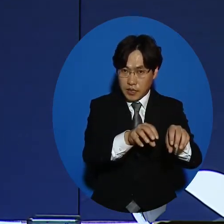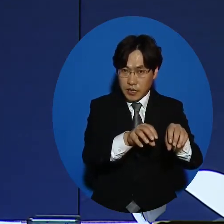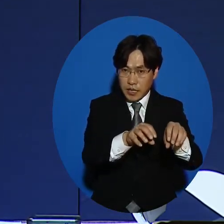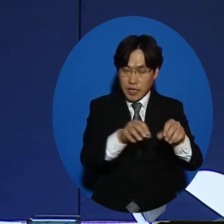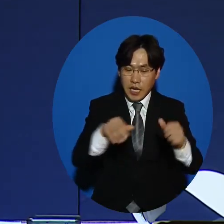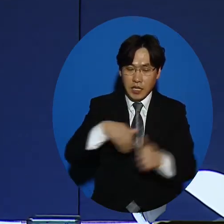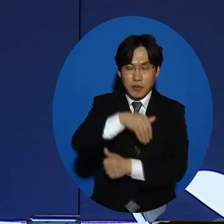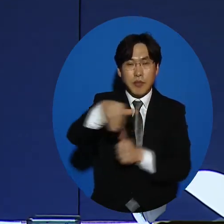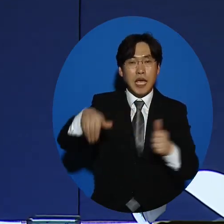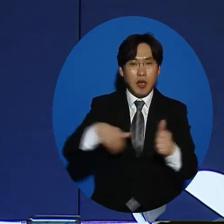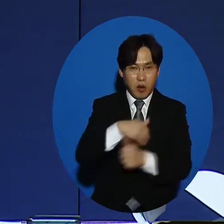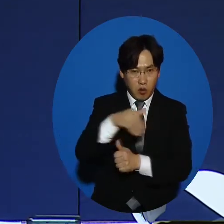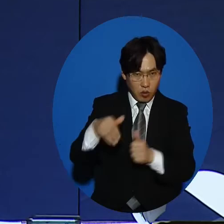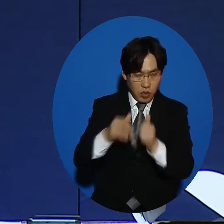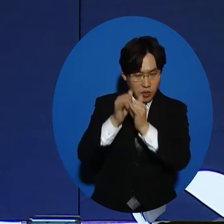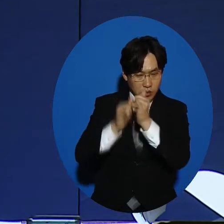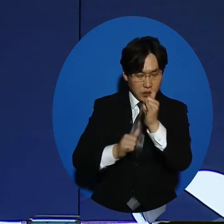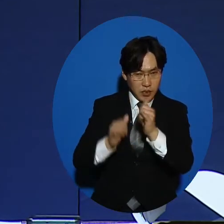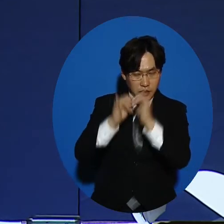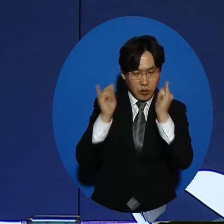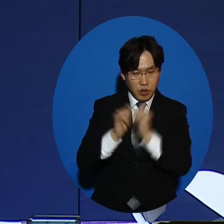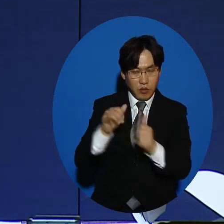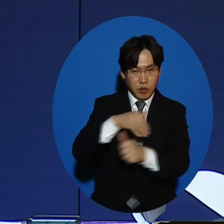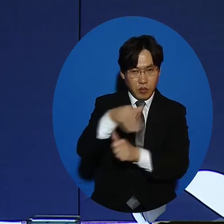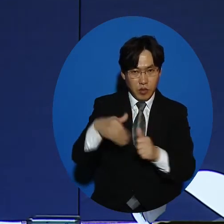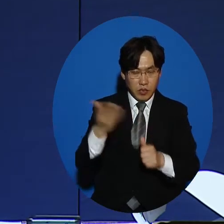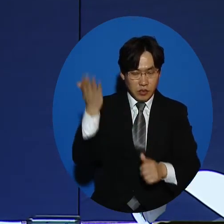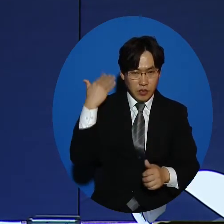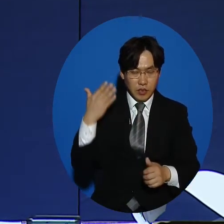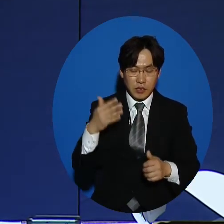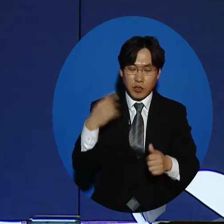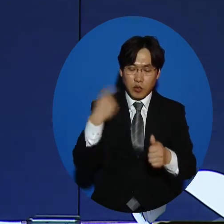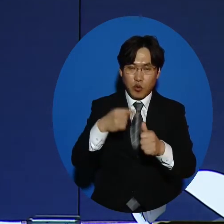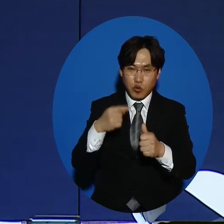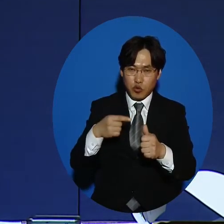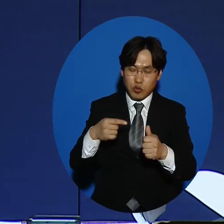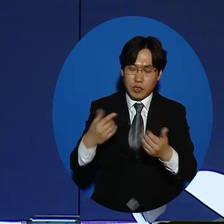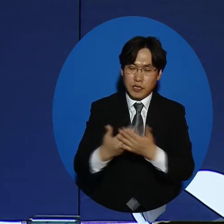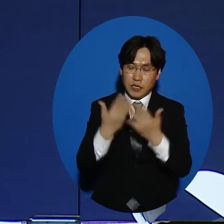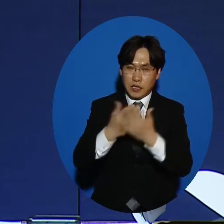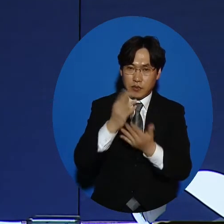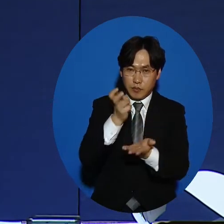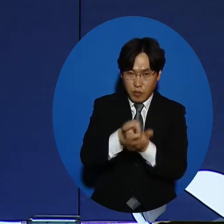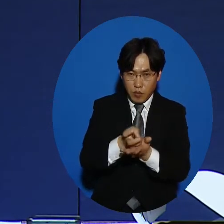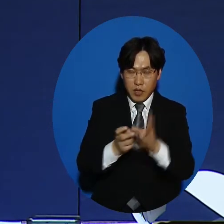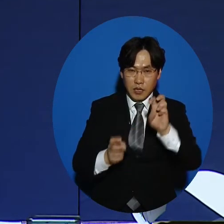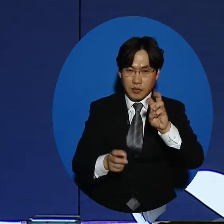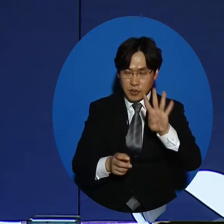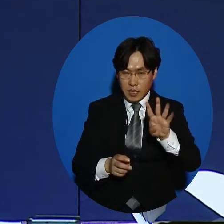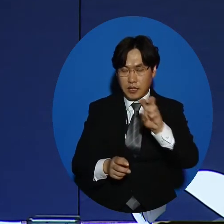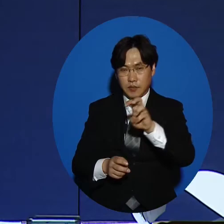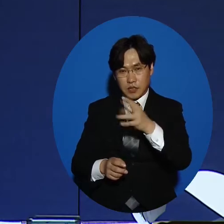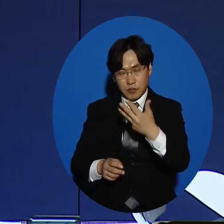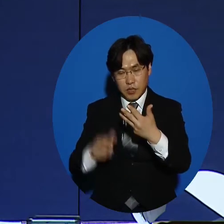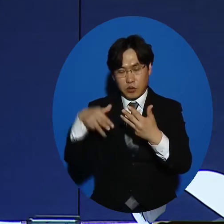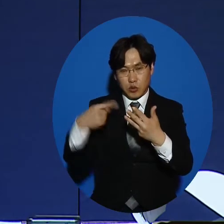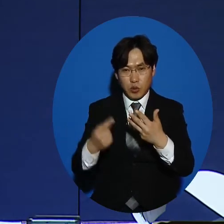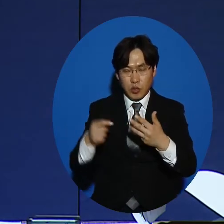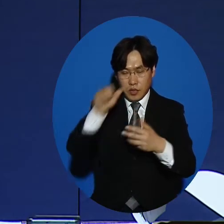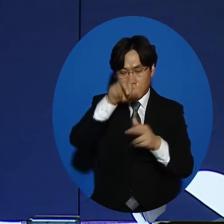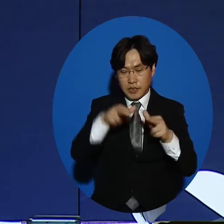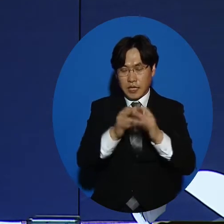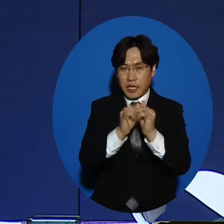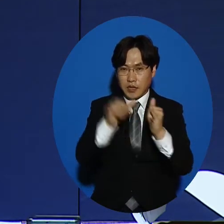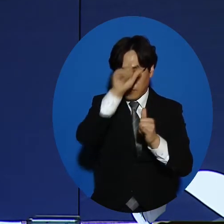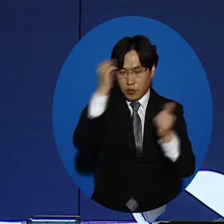보면 그 이전에 제정되었던 특수교육법 제33조와 34조에 장애인 평생교육